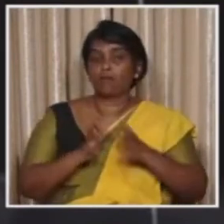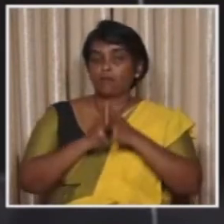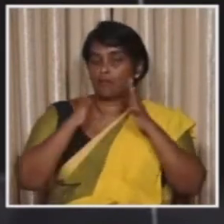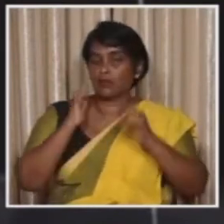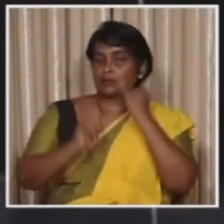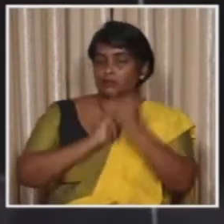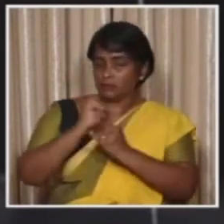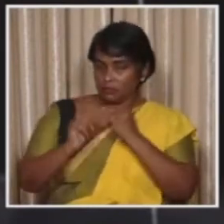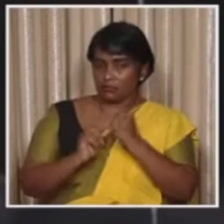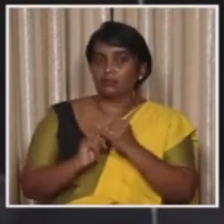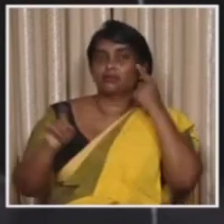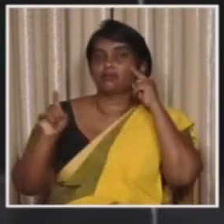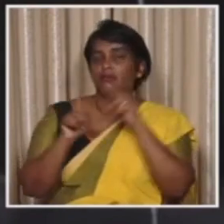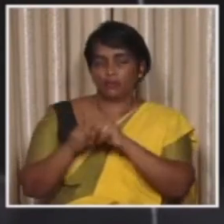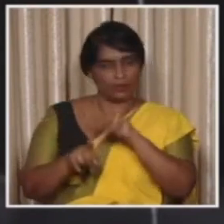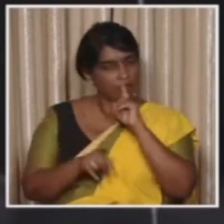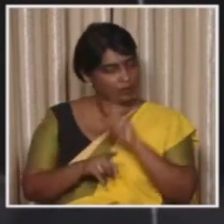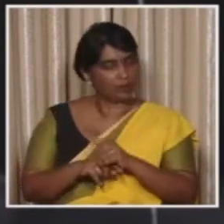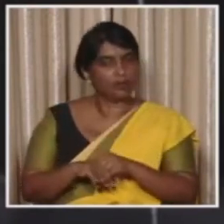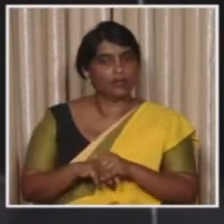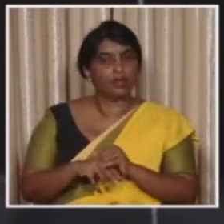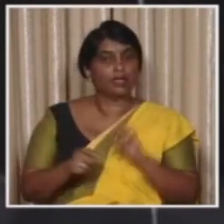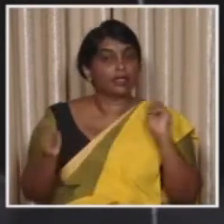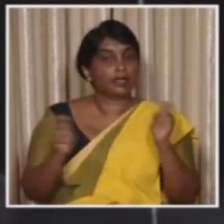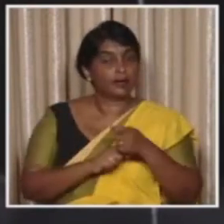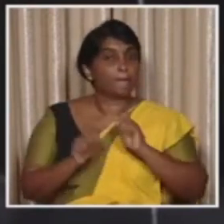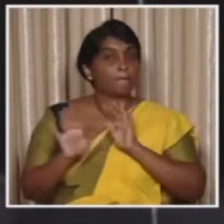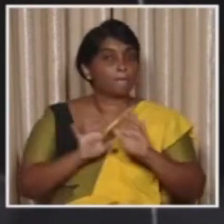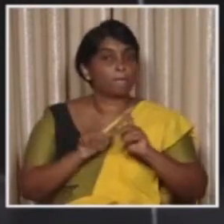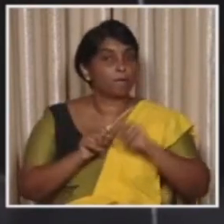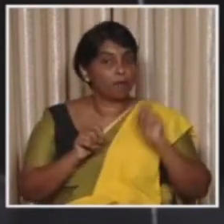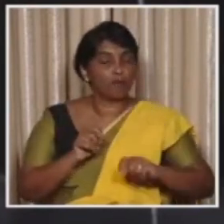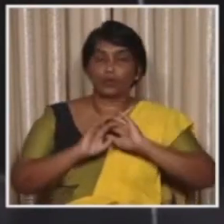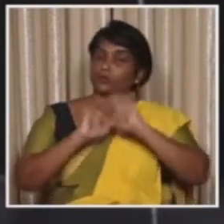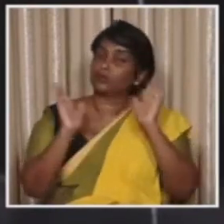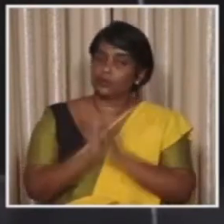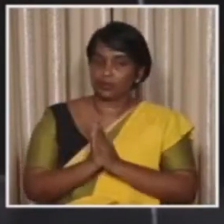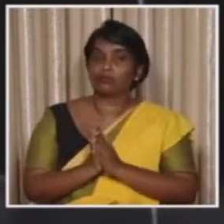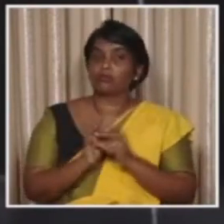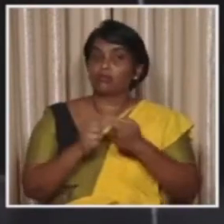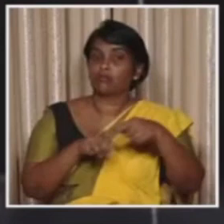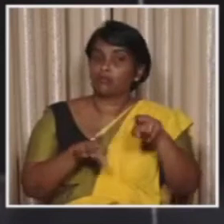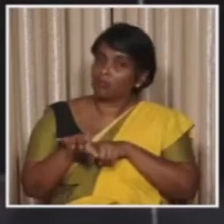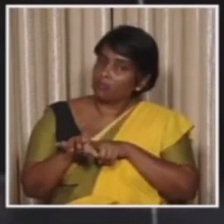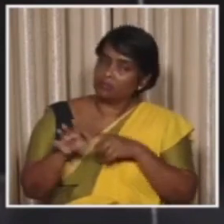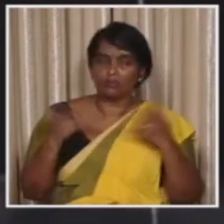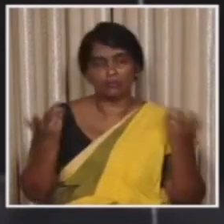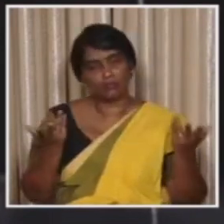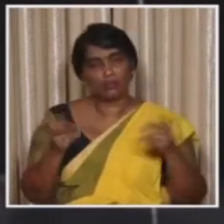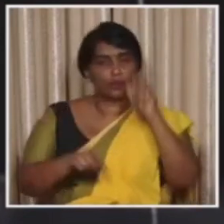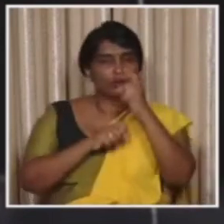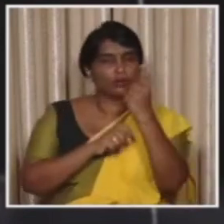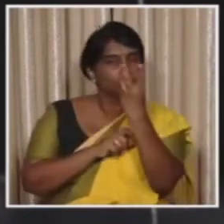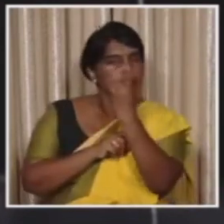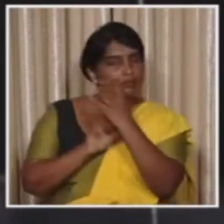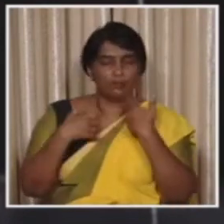චෝදනා මාලාවක් එල්ල කරන්න සිද්ධ වුණේ. ක්‍රිකට් පාලක මණ්ඩලයේ සමස්තයක් හැටියට ඒකට වගේ කියන්න ඕනද එහෙම නැත්නම් පුද්ගලයෝ 3